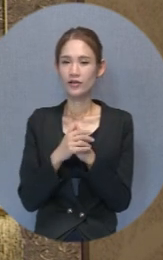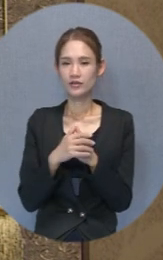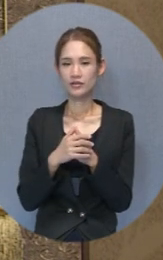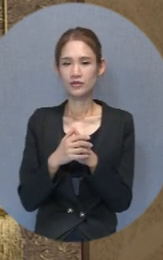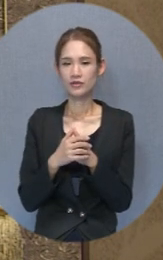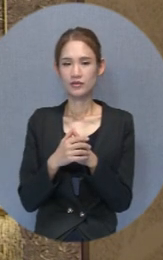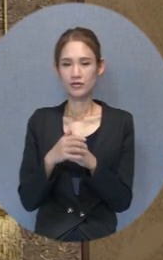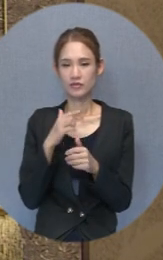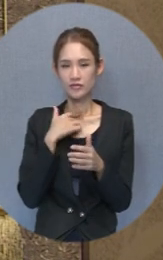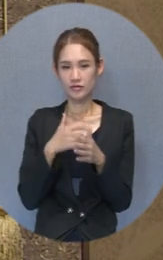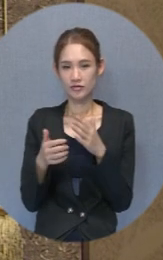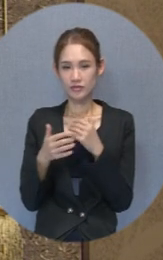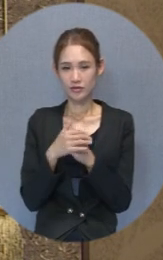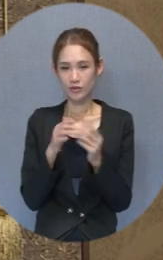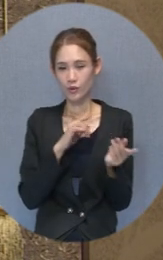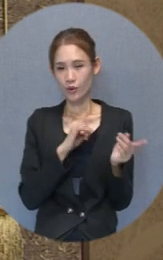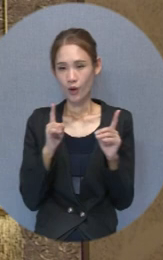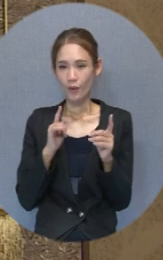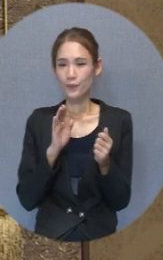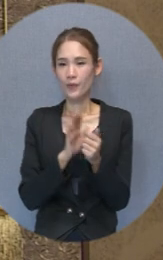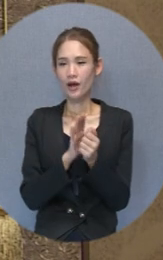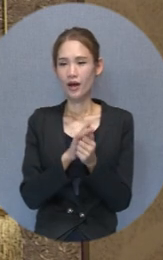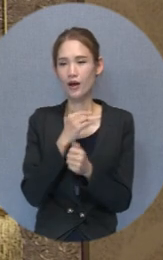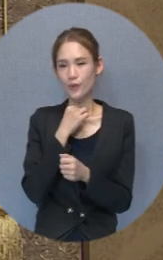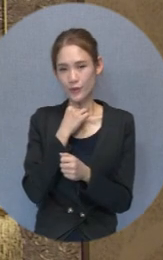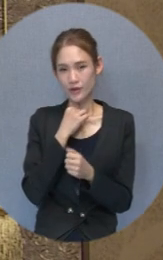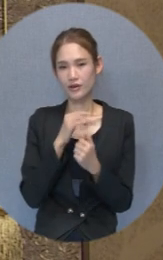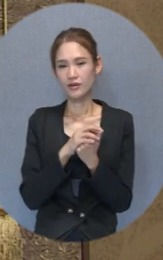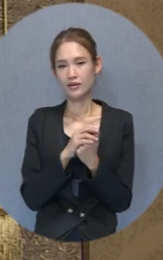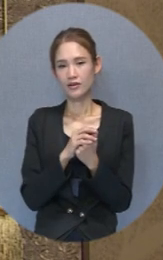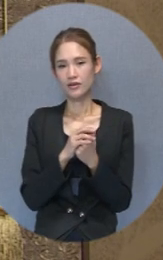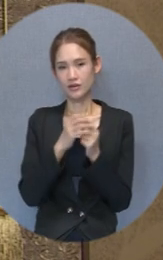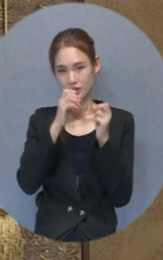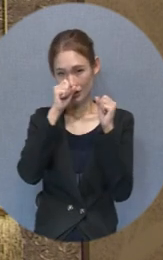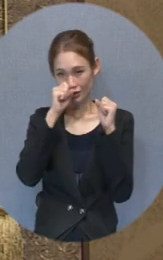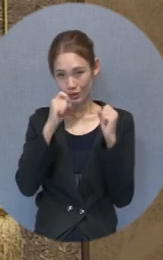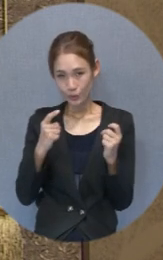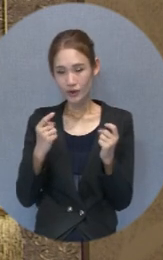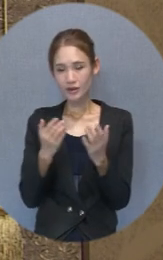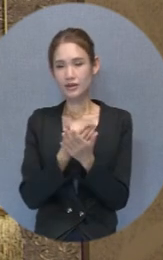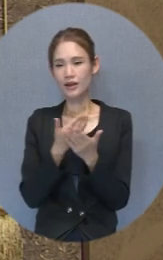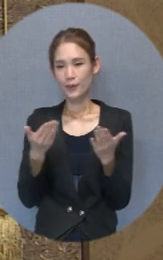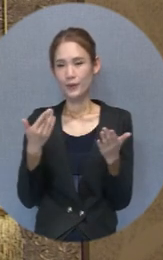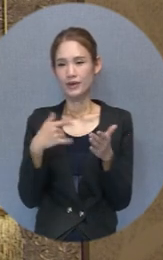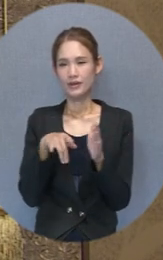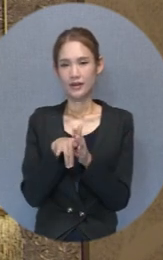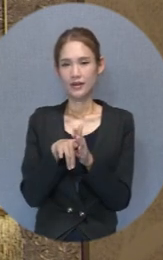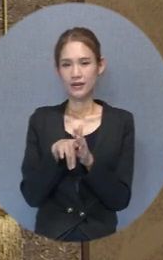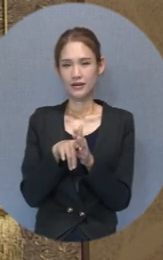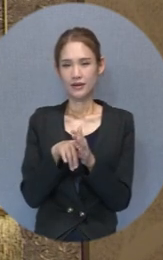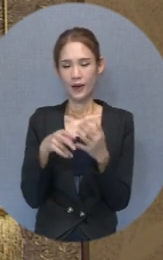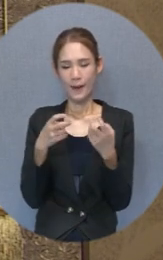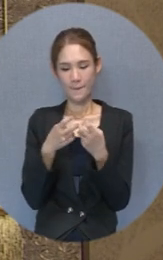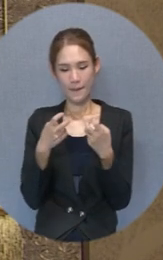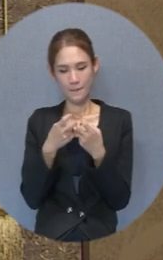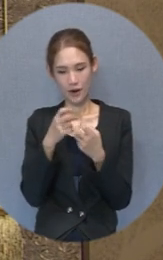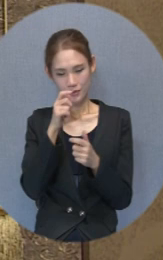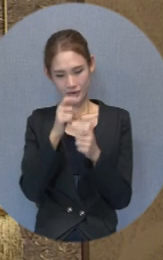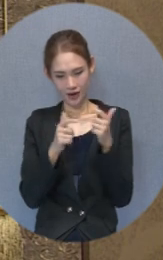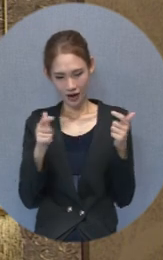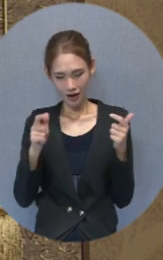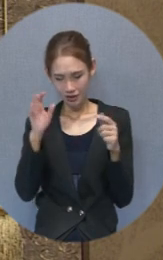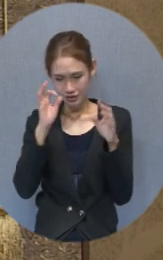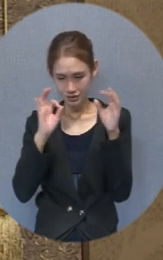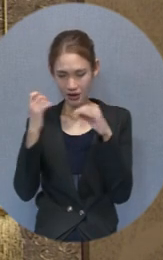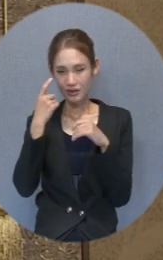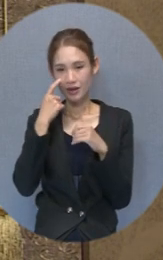여성들 경력을 회복하고 싶어 하시는 분들에게 기회를 제공할 수 있는 방법을 다양하게 찾아보자.